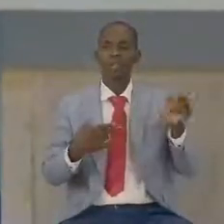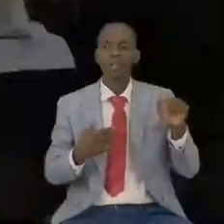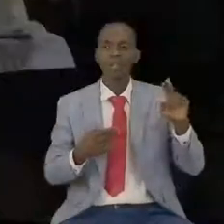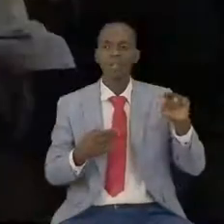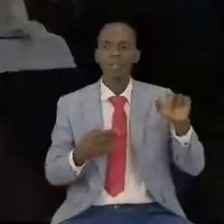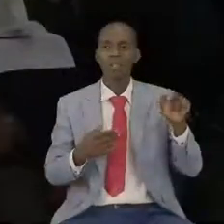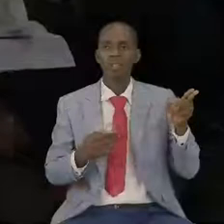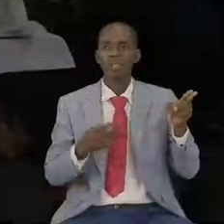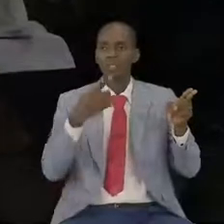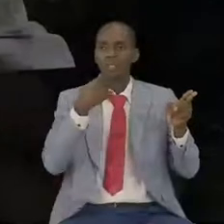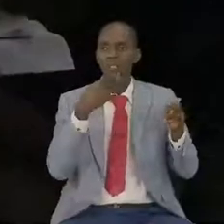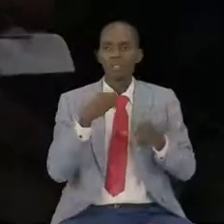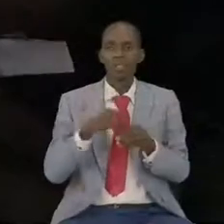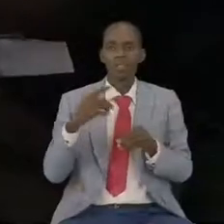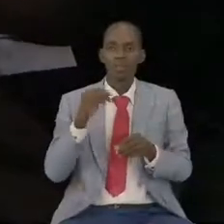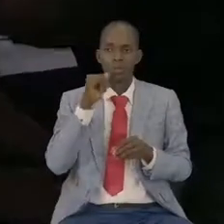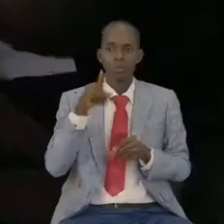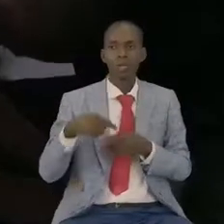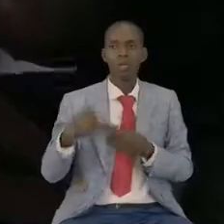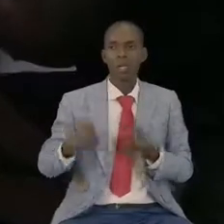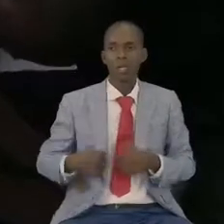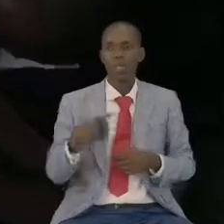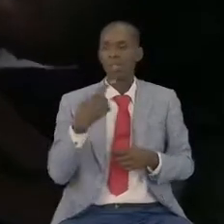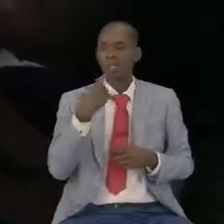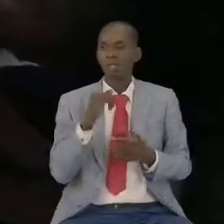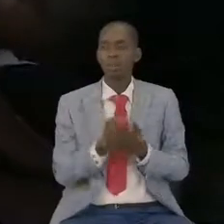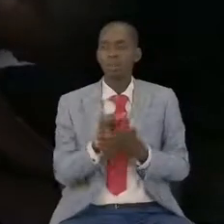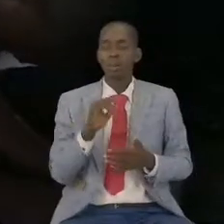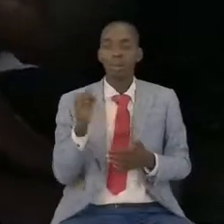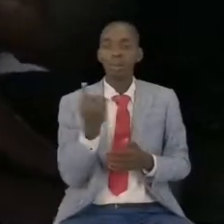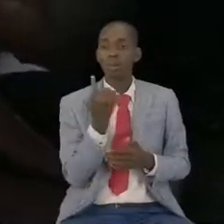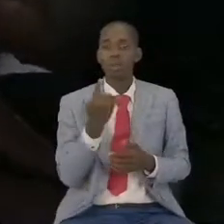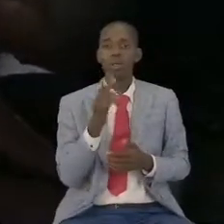Anne parlait dans son cœur et ne faisait que remuer ses lèvres.